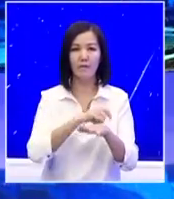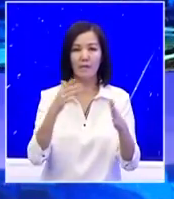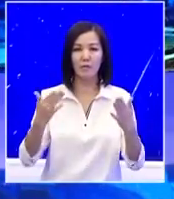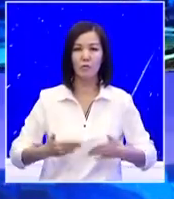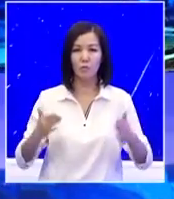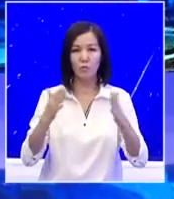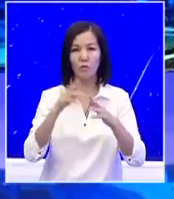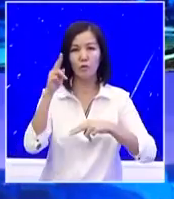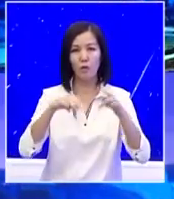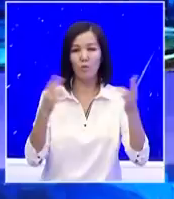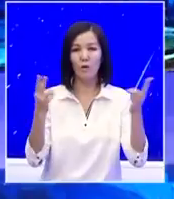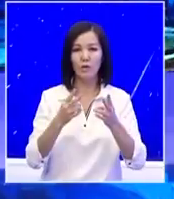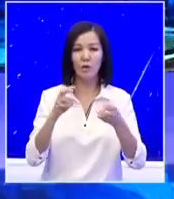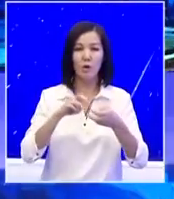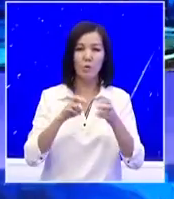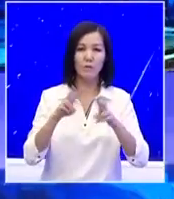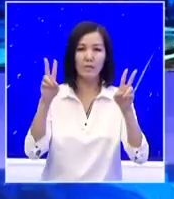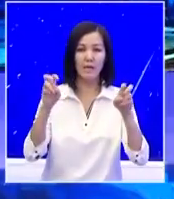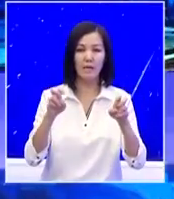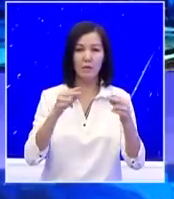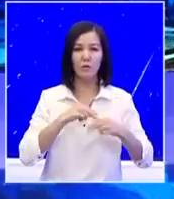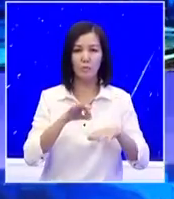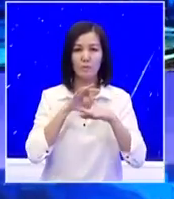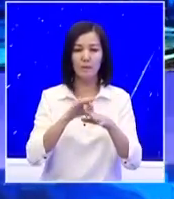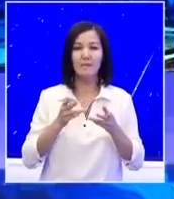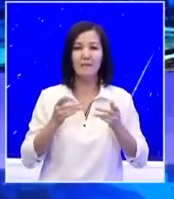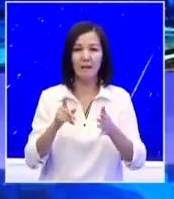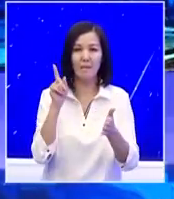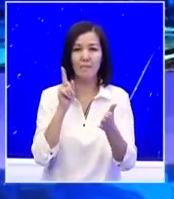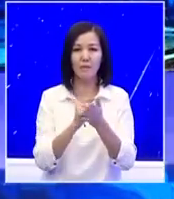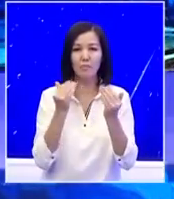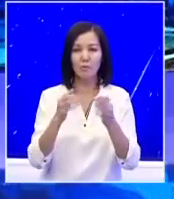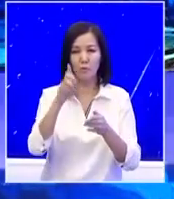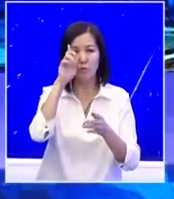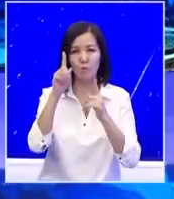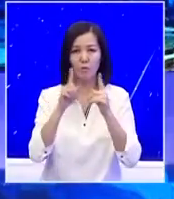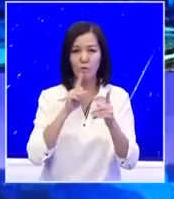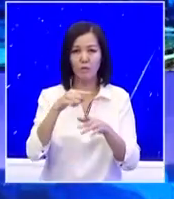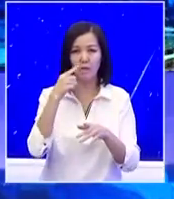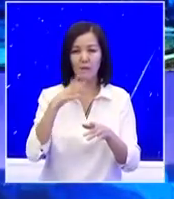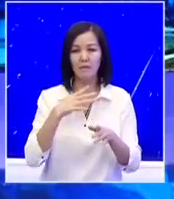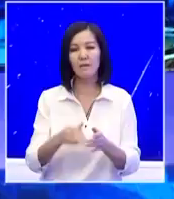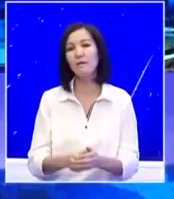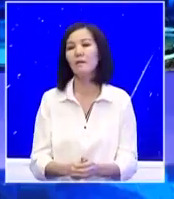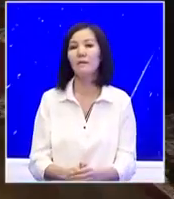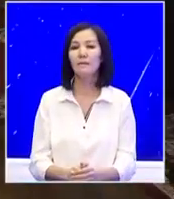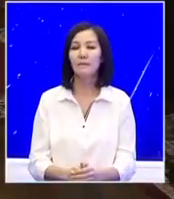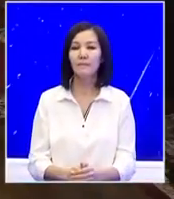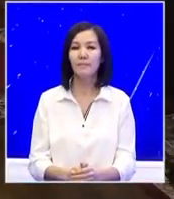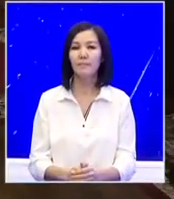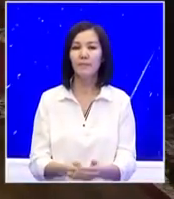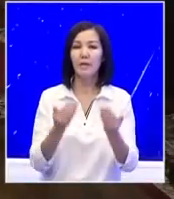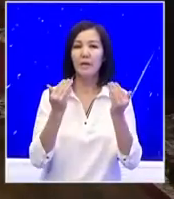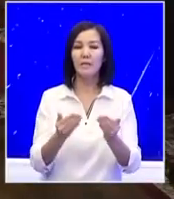салу қажет. Осы мәселе төңірегінде жұмыс барысы талап пен міндет бүгін үкімет отырысында айтылды.